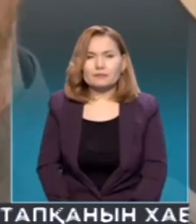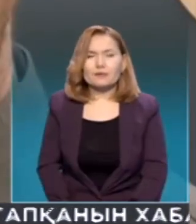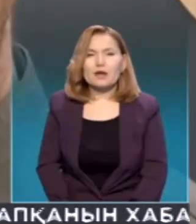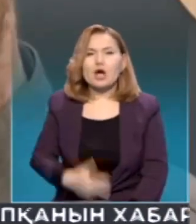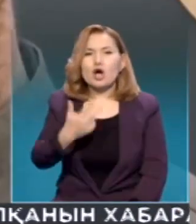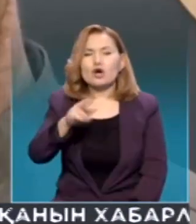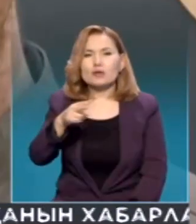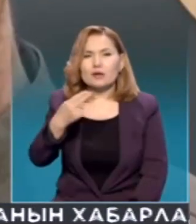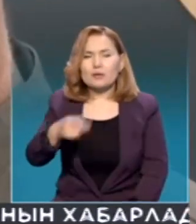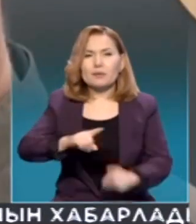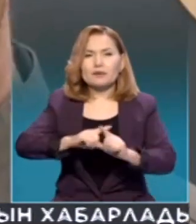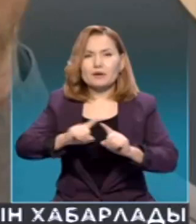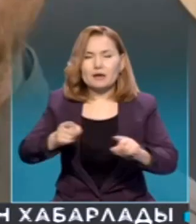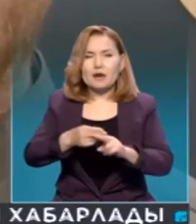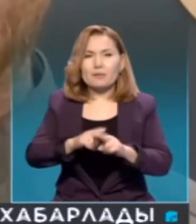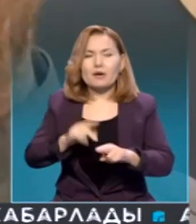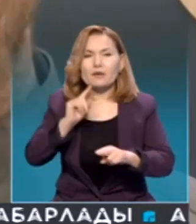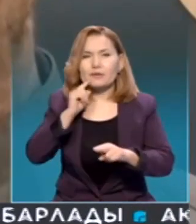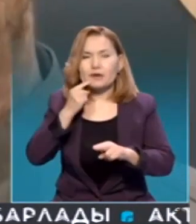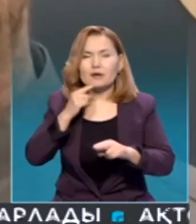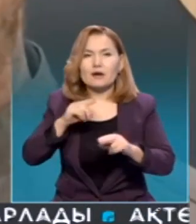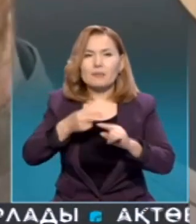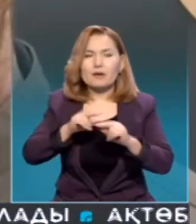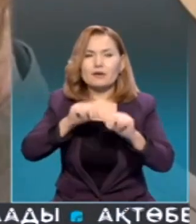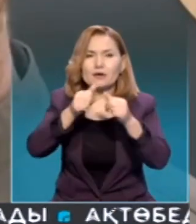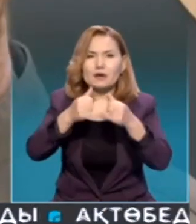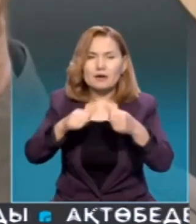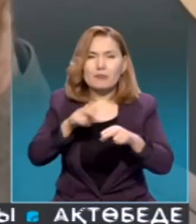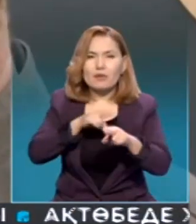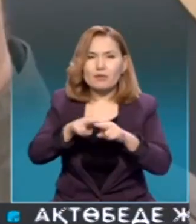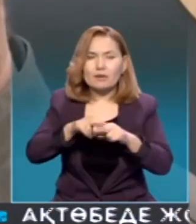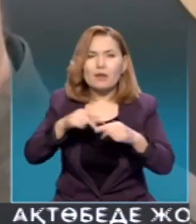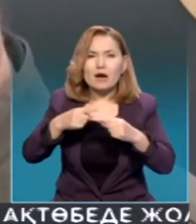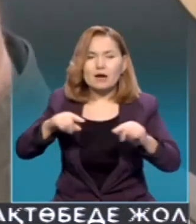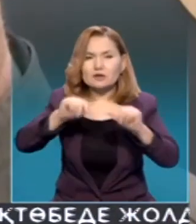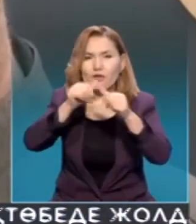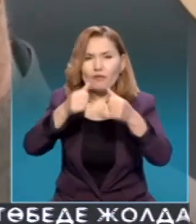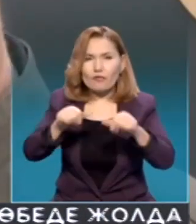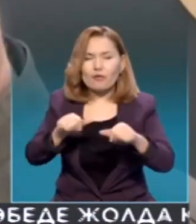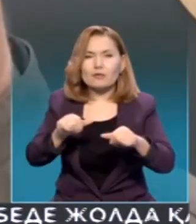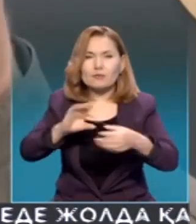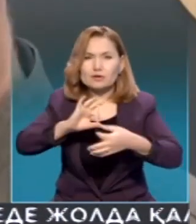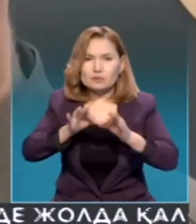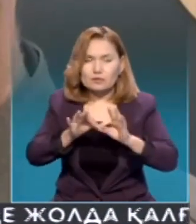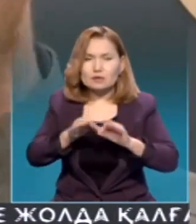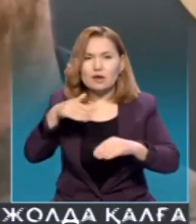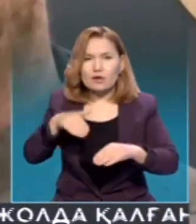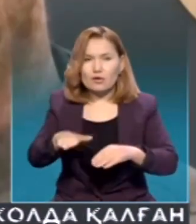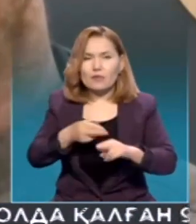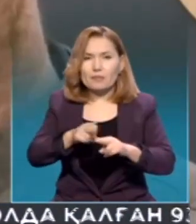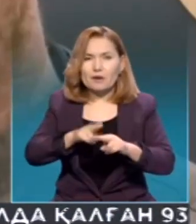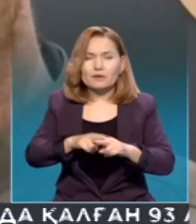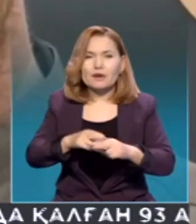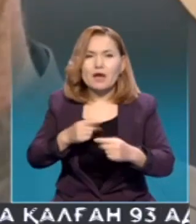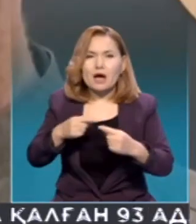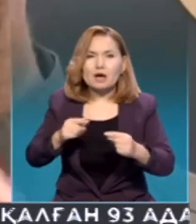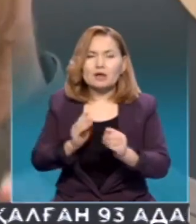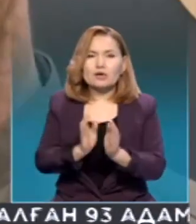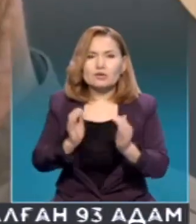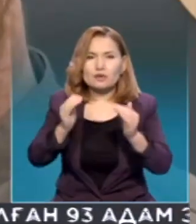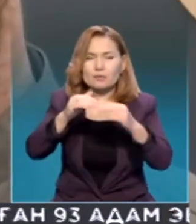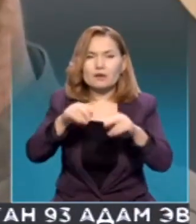3D принтердің ерекшелігі кондитерлік фабрикалар жасай алмайтын қиын пішіндерді басып шығарады. Мәселен, жұмыртқа тәрізді шоколадтарды жасау үшін кондитер